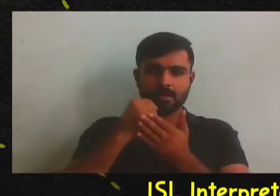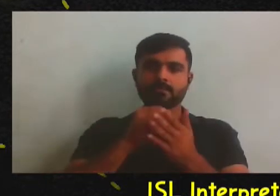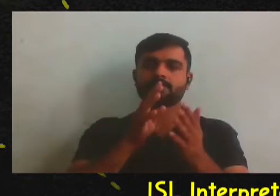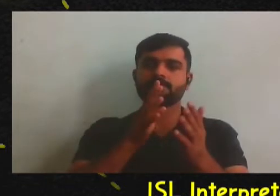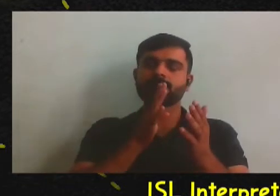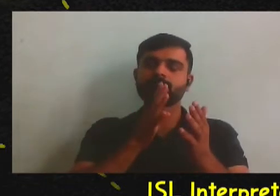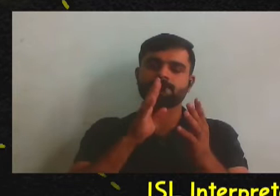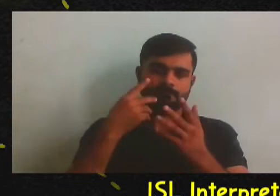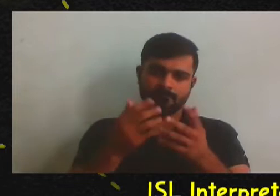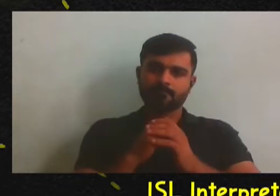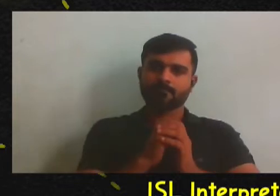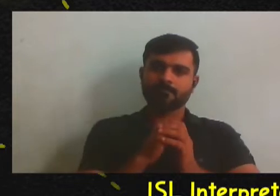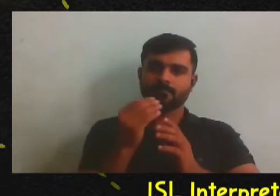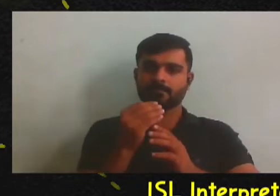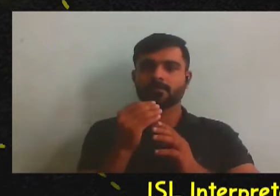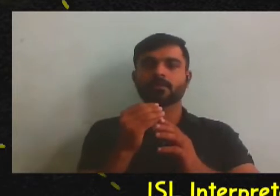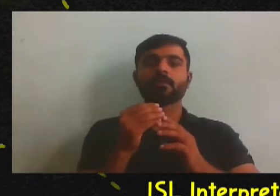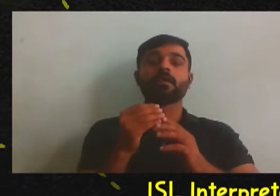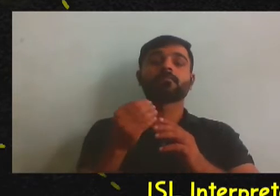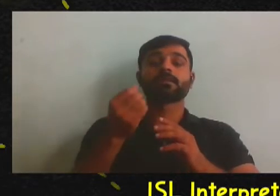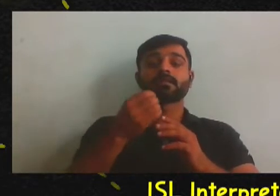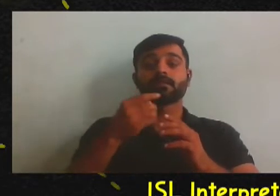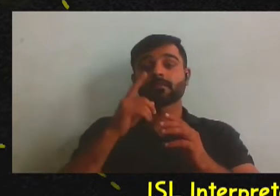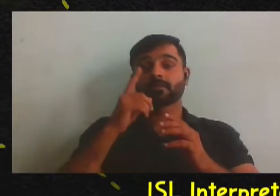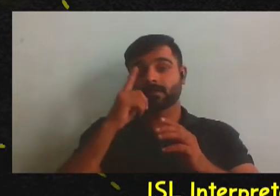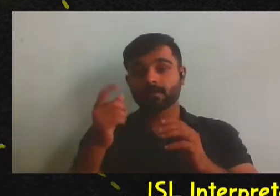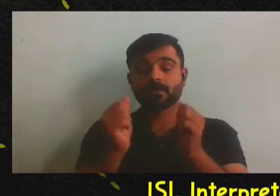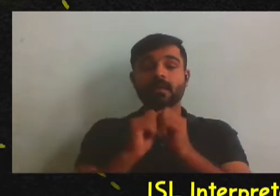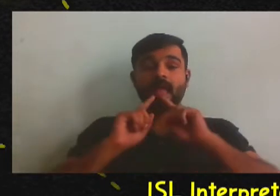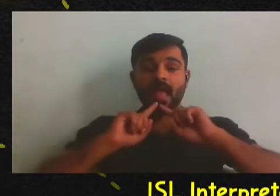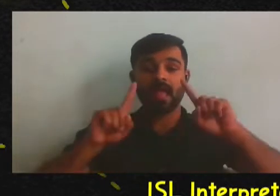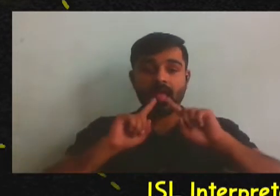read. संभोग के समय लड़की चीखती क्यों है?